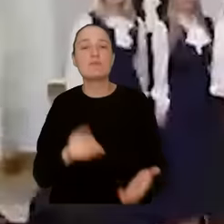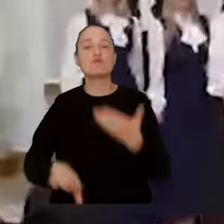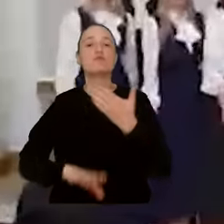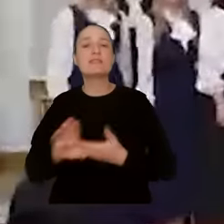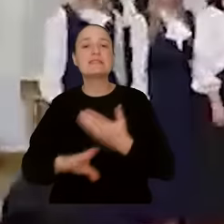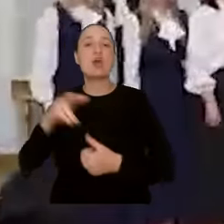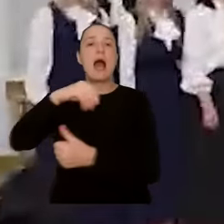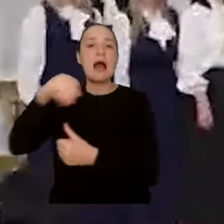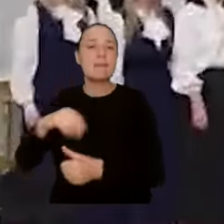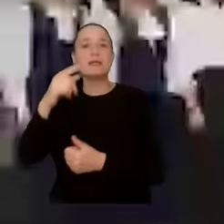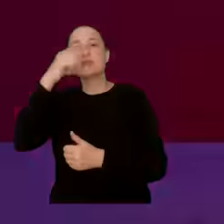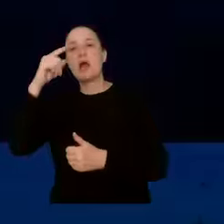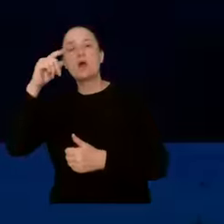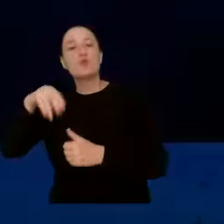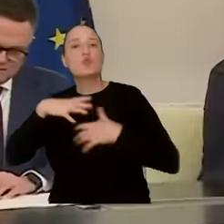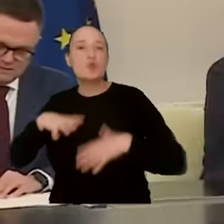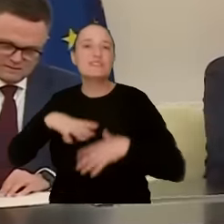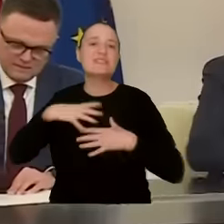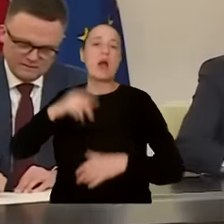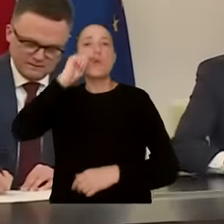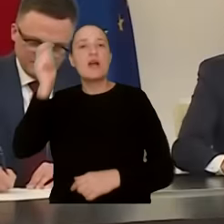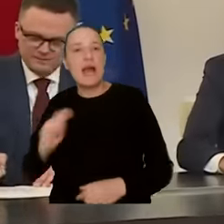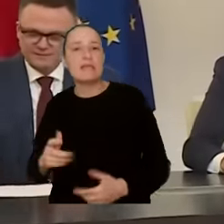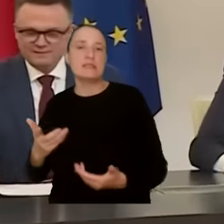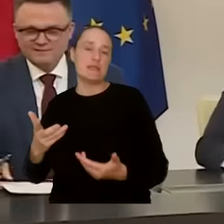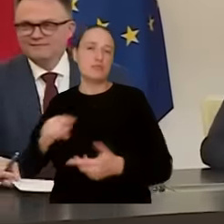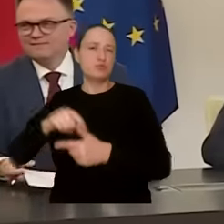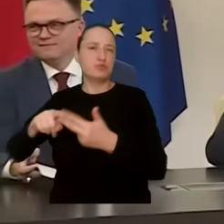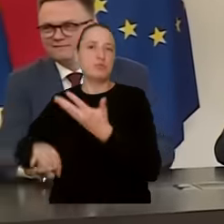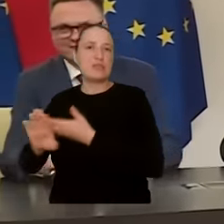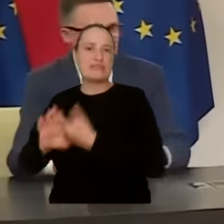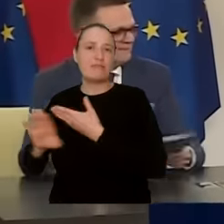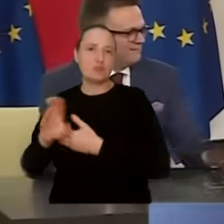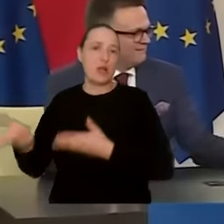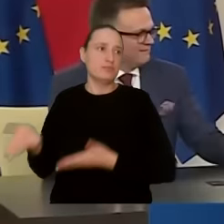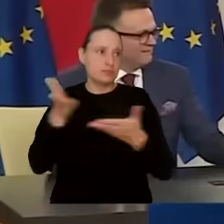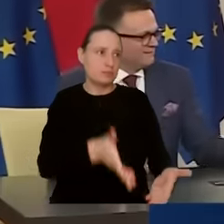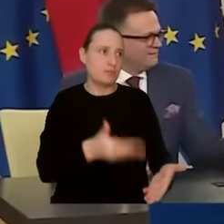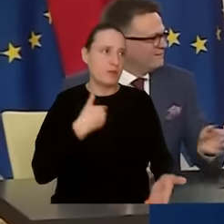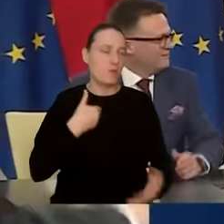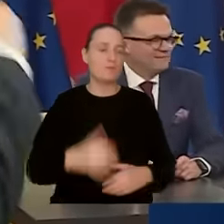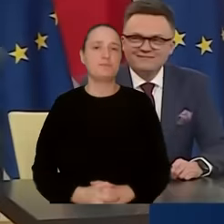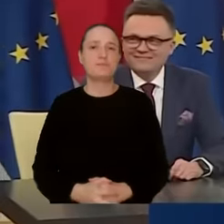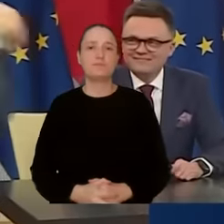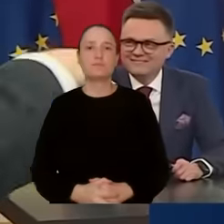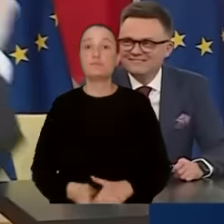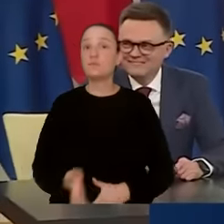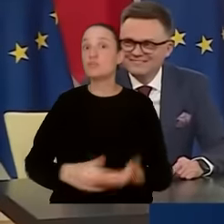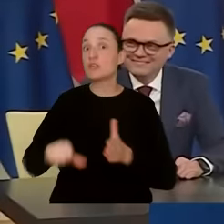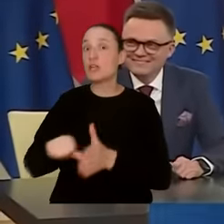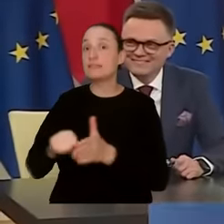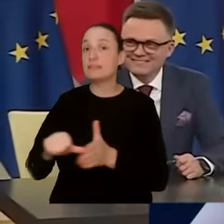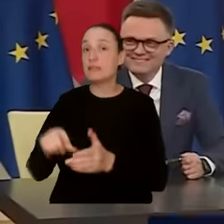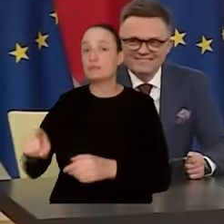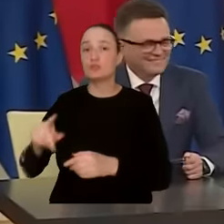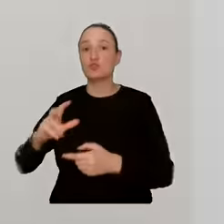Armenii, Mołdawii, Gruzji i Ukrainy. Od tego momentu zaczęły się problemy. Ciemne chmury nad niektórymi kandydatami koalicji 13